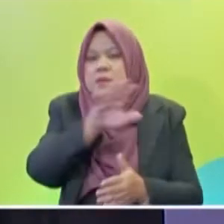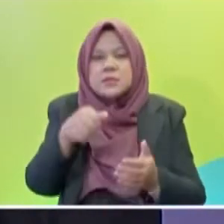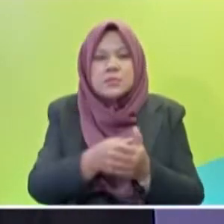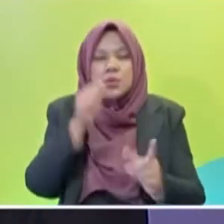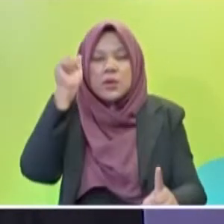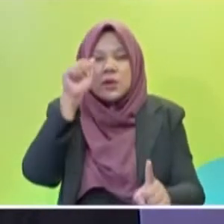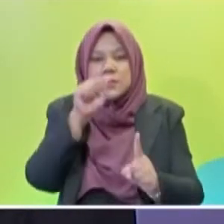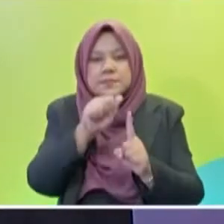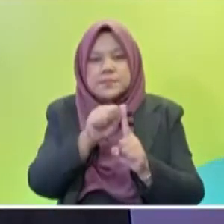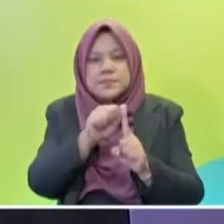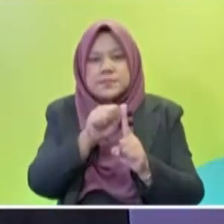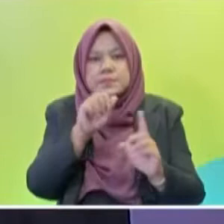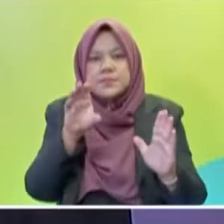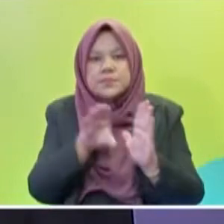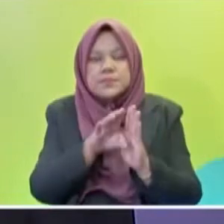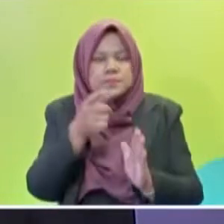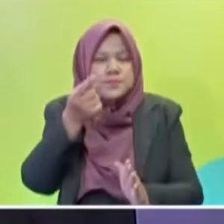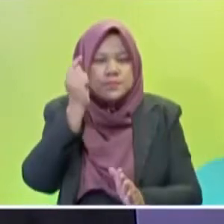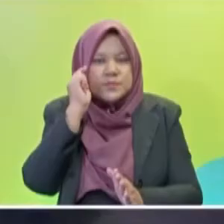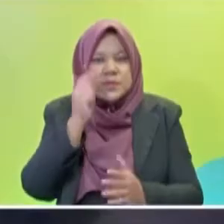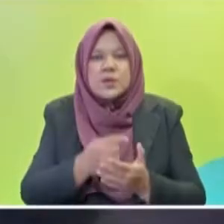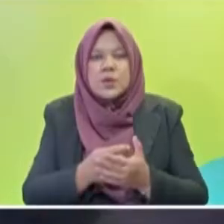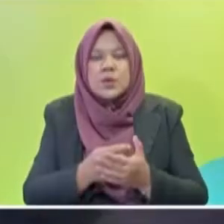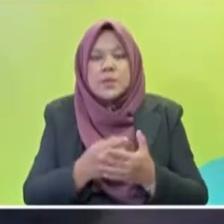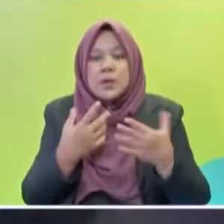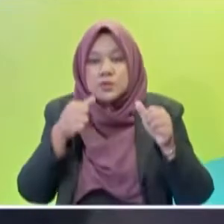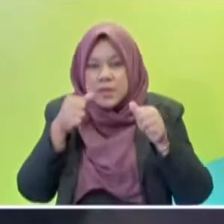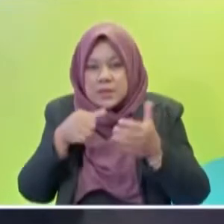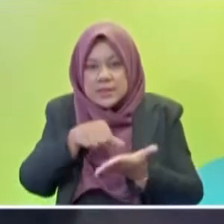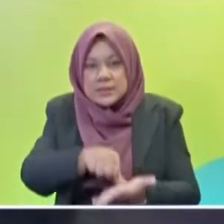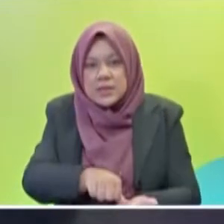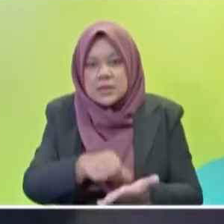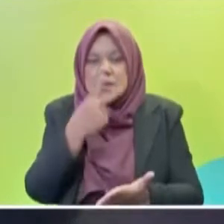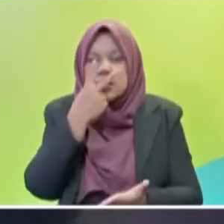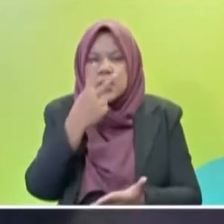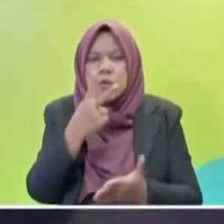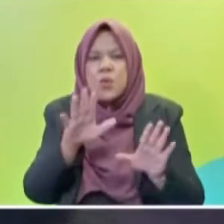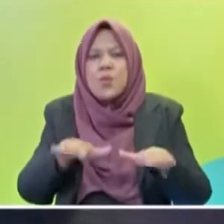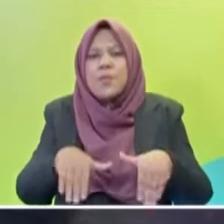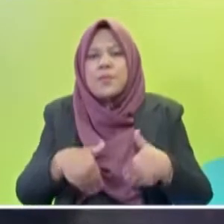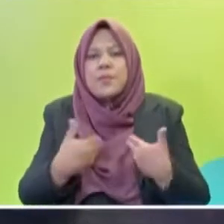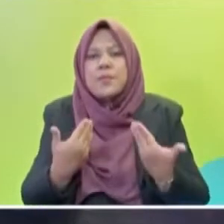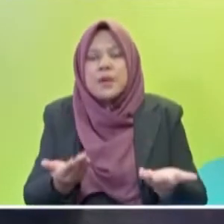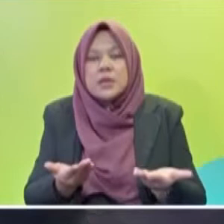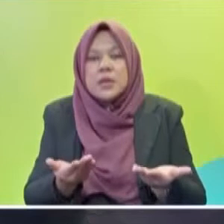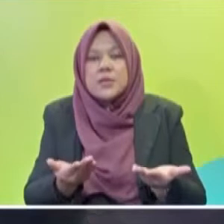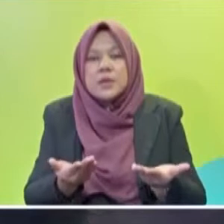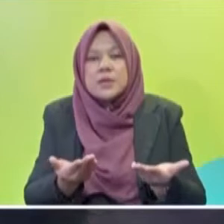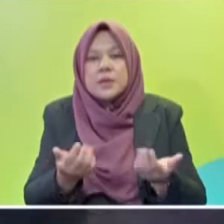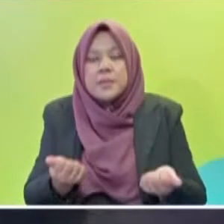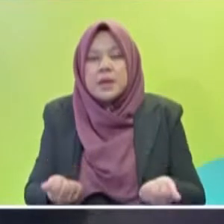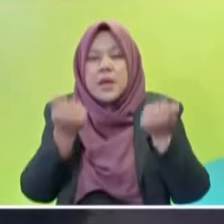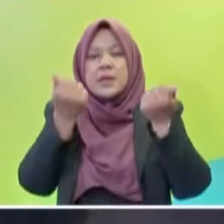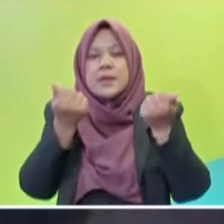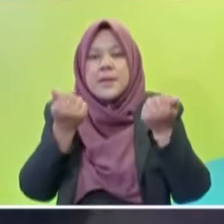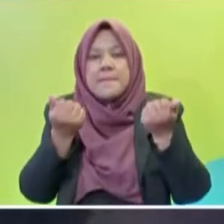arah contoh tadi macam Ira tekan tadi kan kursi tadi should dingo bagaimana dia mengangkat beban